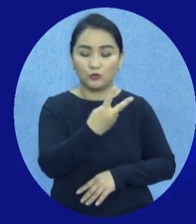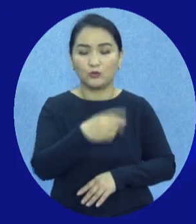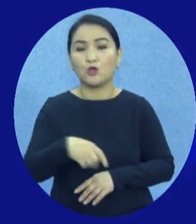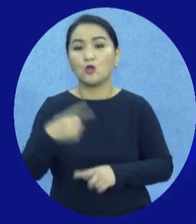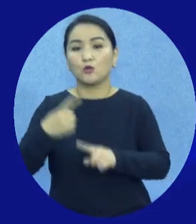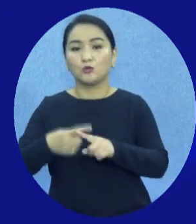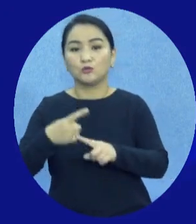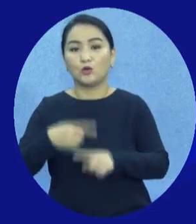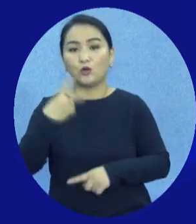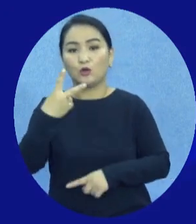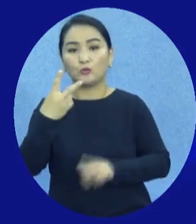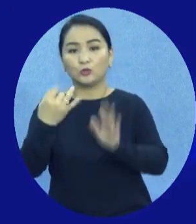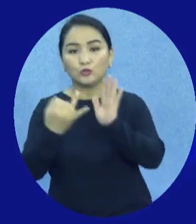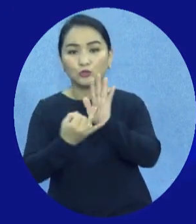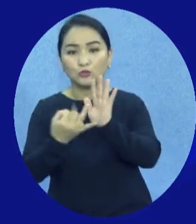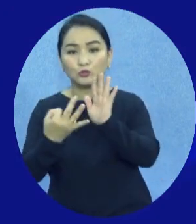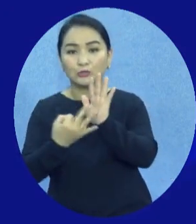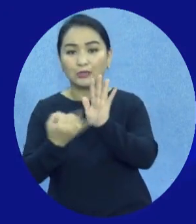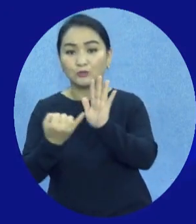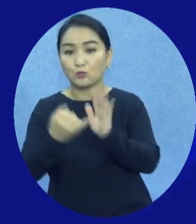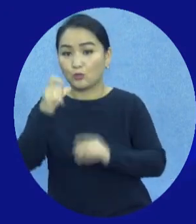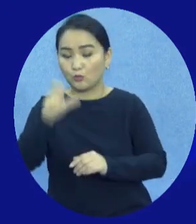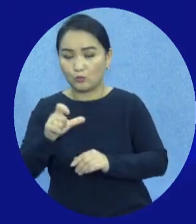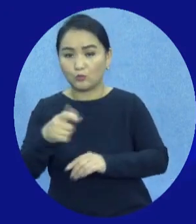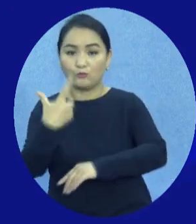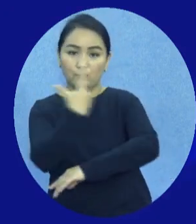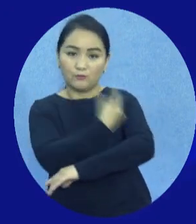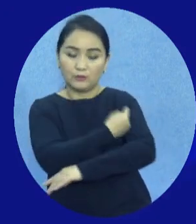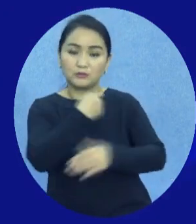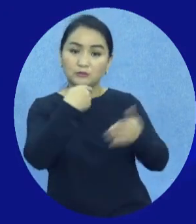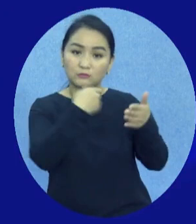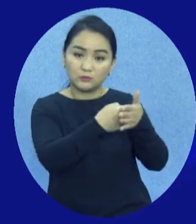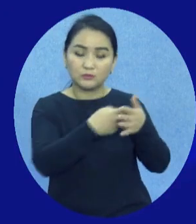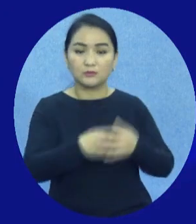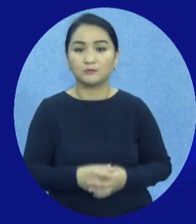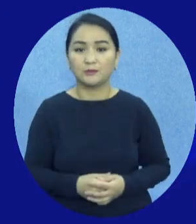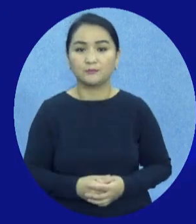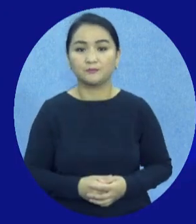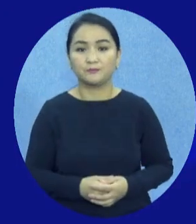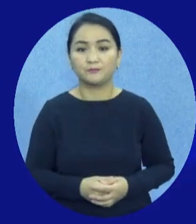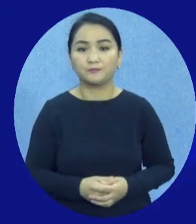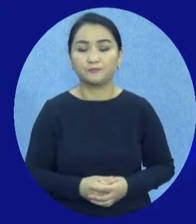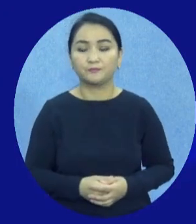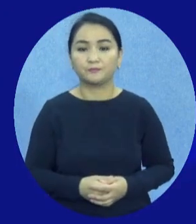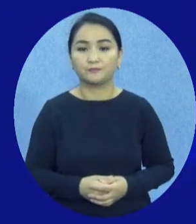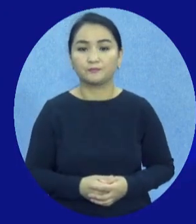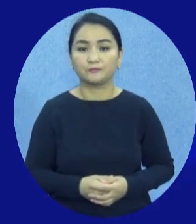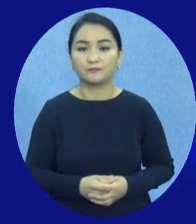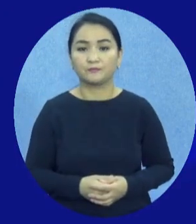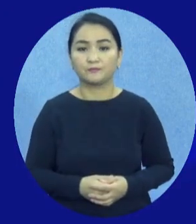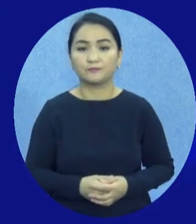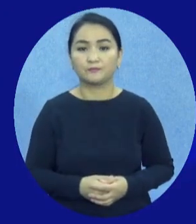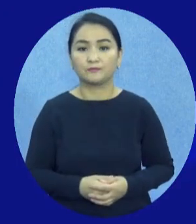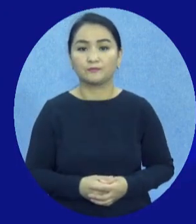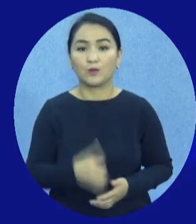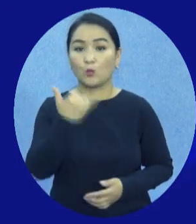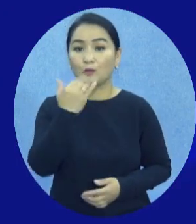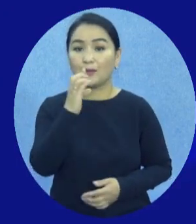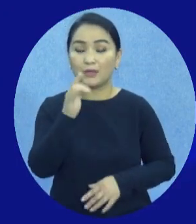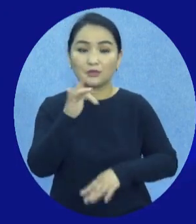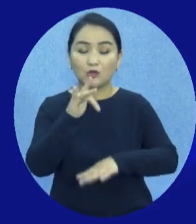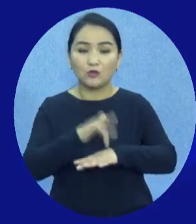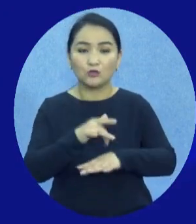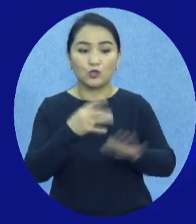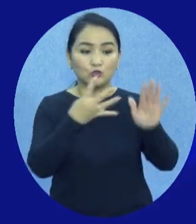2786 хүн бол сүүлийн 24 цагт дархлаажуулалтанд хамрагдсан байна. За өссөн дүнгээр наваад үзэх юм бол Улаанбаатар хотод 905322